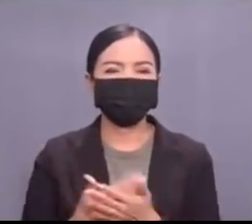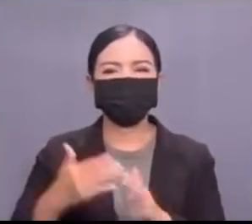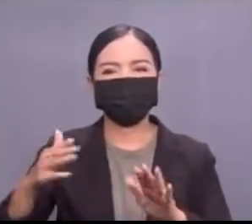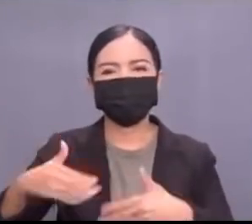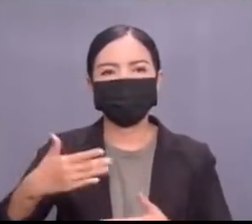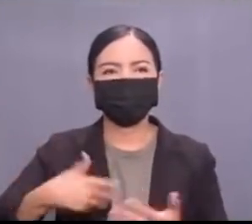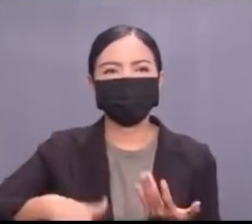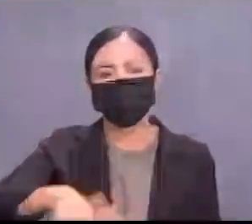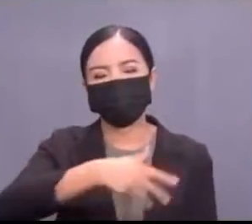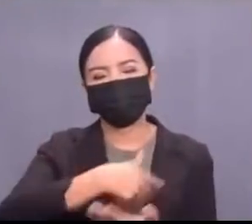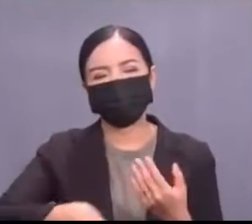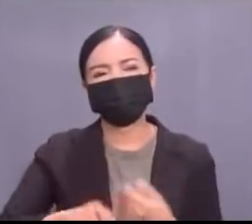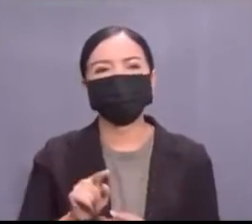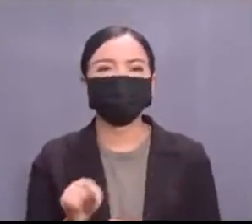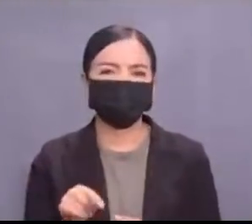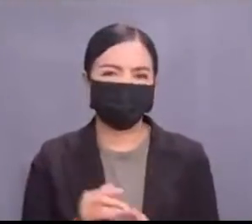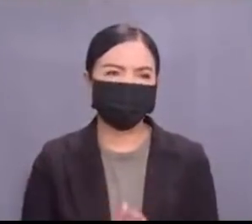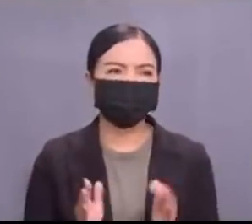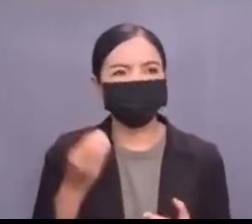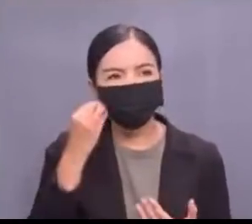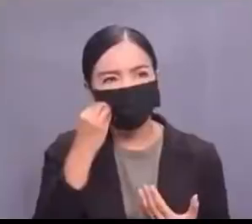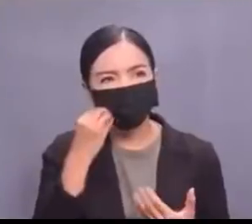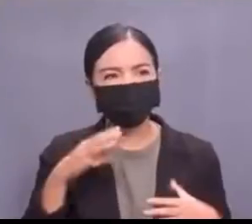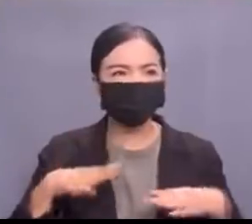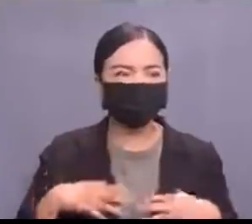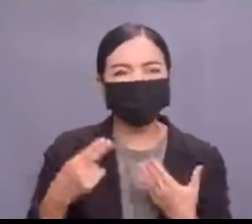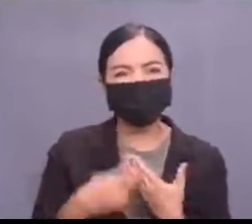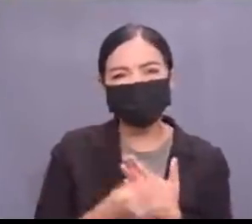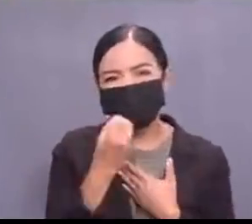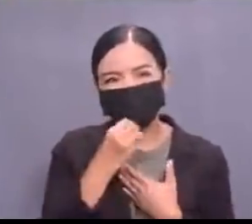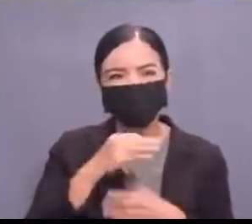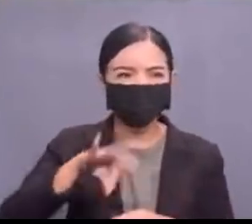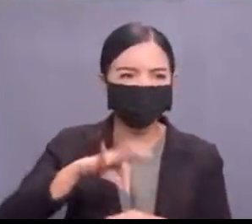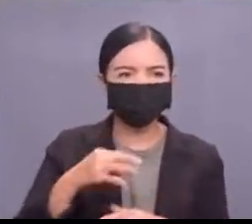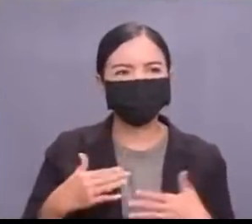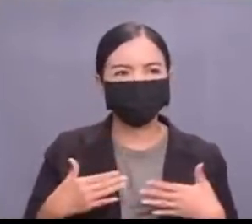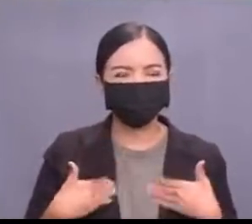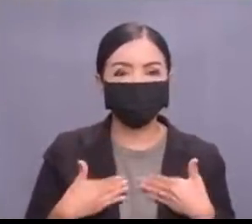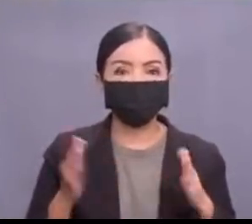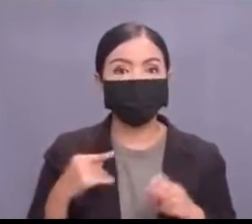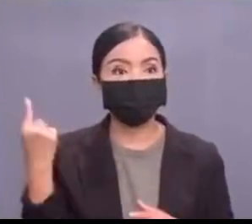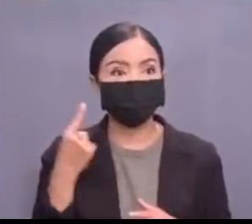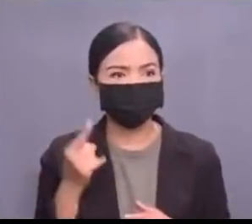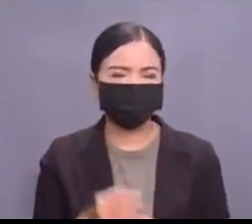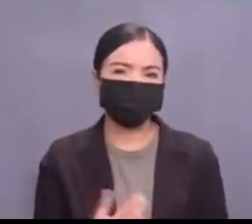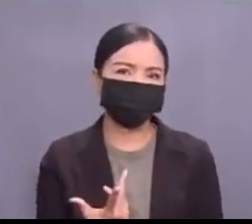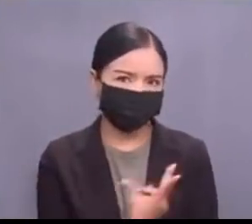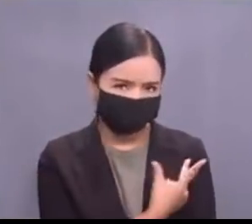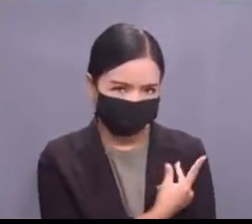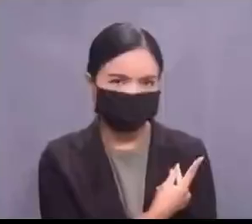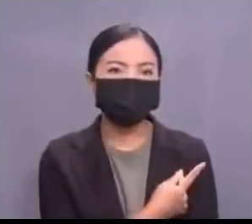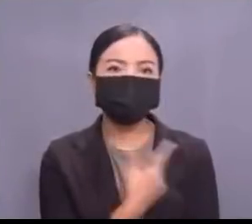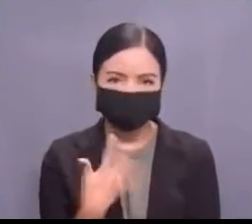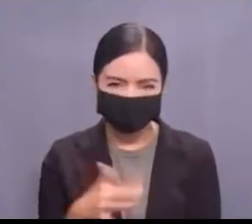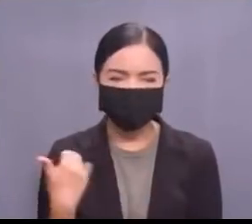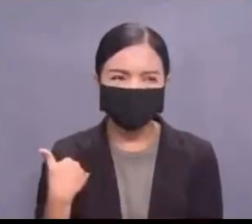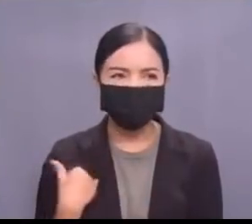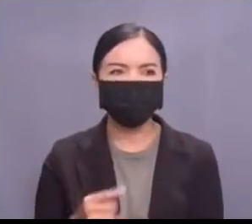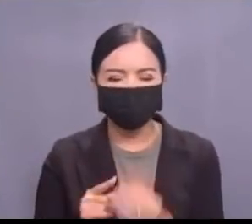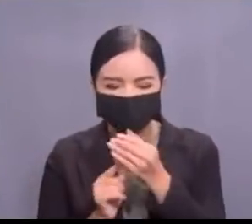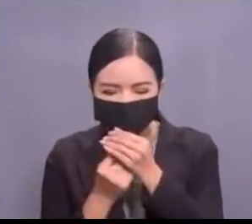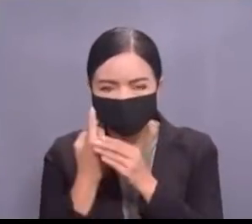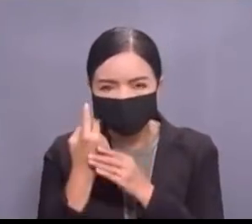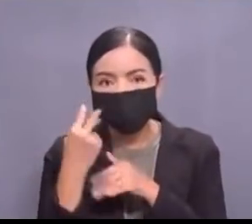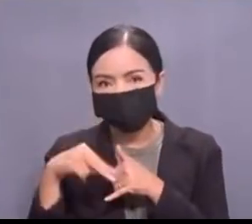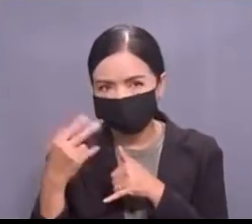าให้นะคะคนที่ทำที่พักร้านอาหารร้านกาแฟดีอกดีใจค่ะแต่นักท่องเที่ยวที่เข้ามาต้องฉีดวัคซีนหรือว่ามีผลการตรวจหาเชื้อโ